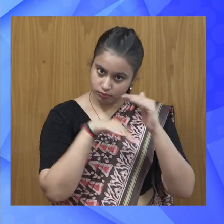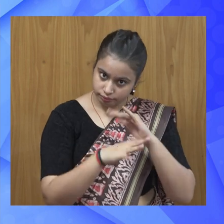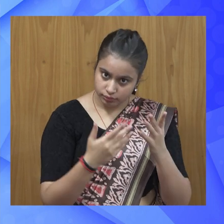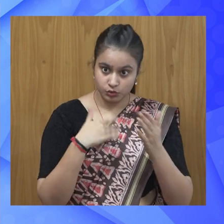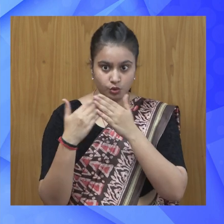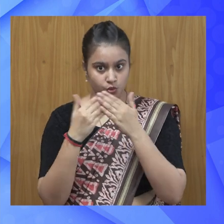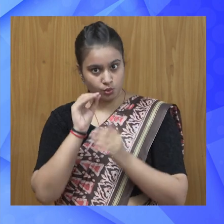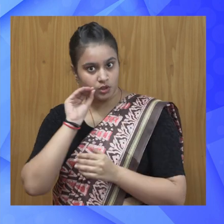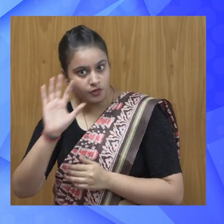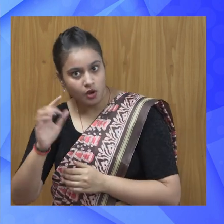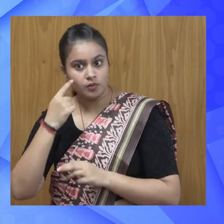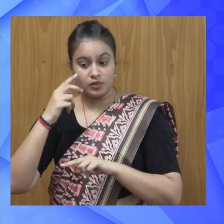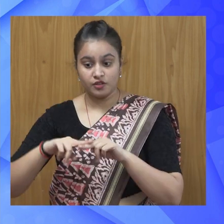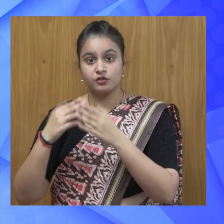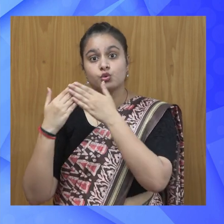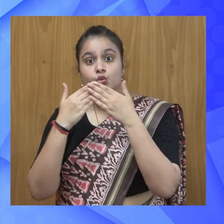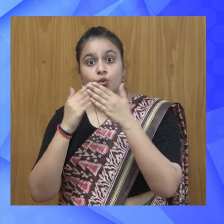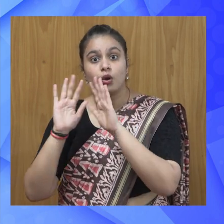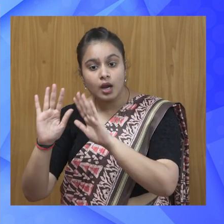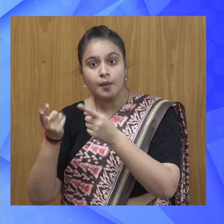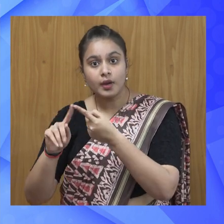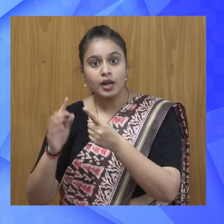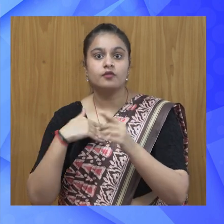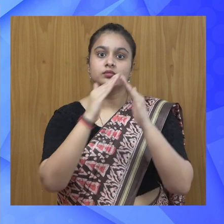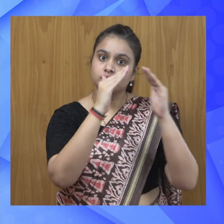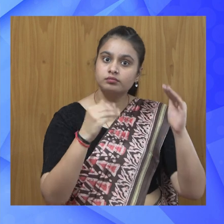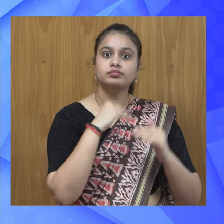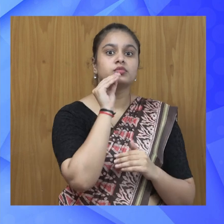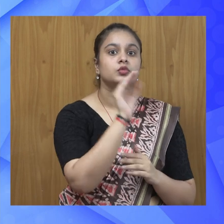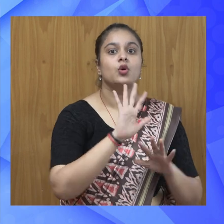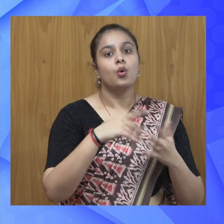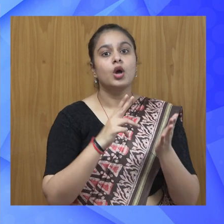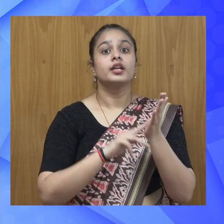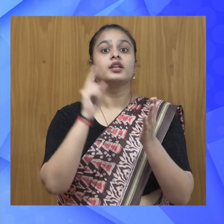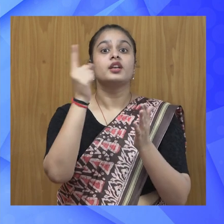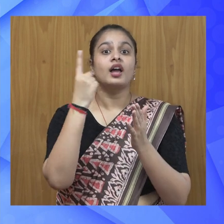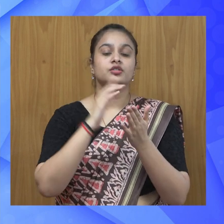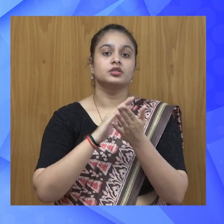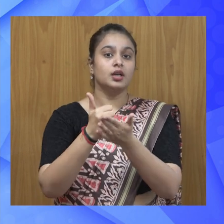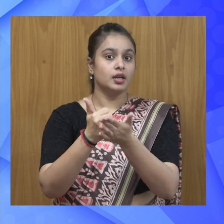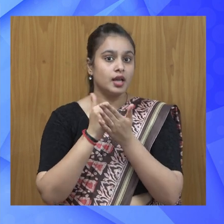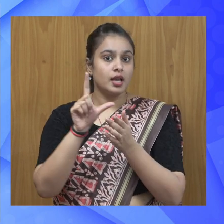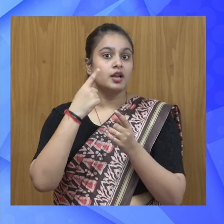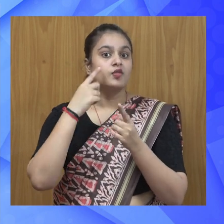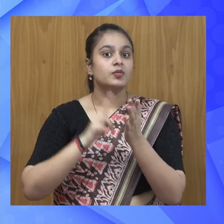में बताइए. School में है, तो घर में बताइए. Otherwise, there is a national helpline. Everyone can note down the